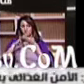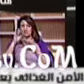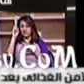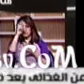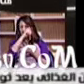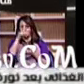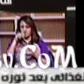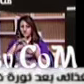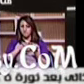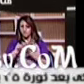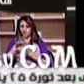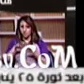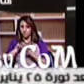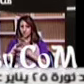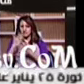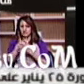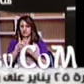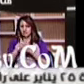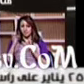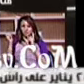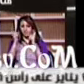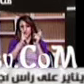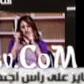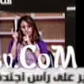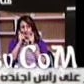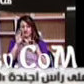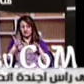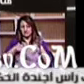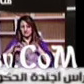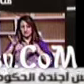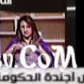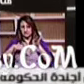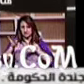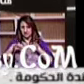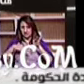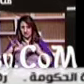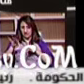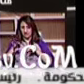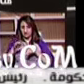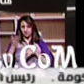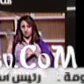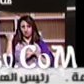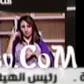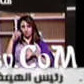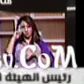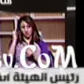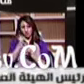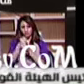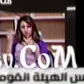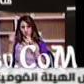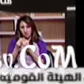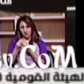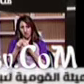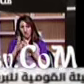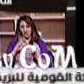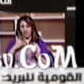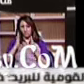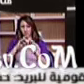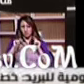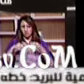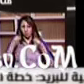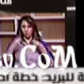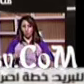سوء تفاهم بين الاطراف السياسيه واستغل هذا السوء التفاهم رموز من النظام القديم ويريدون ان يطلوا براسهم مره